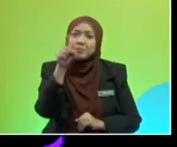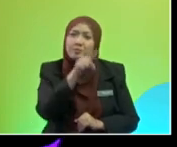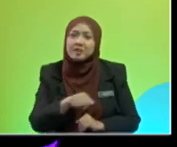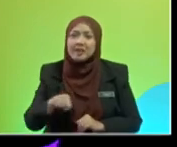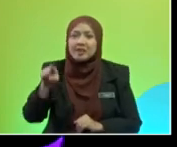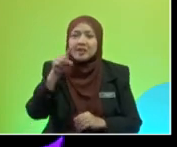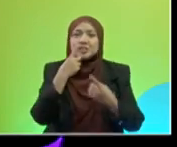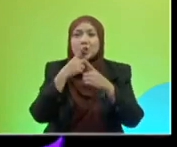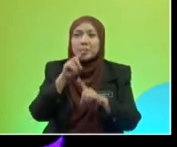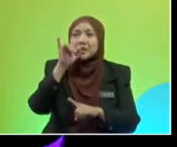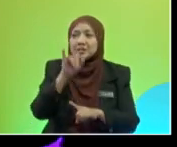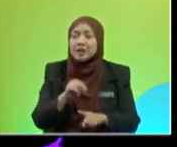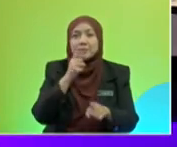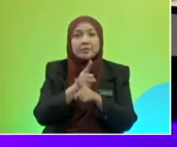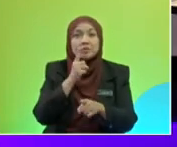betul